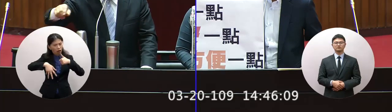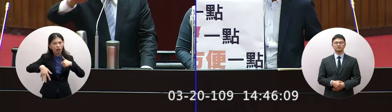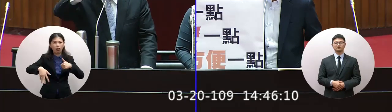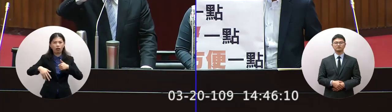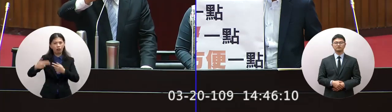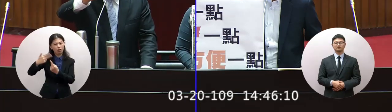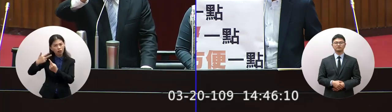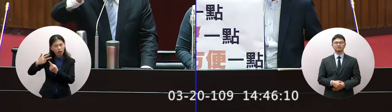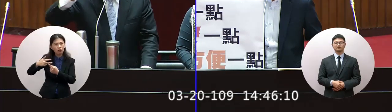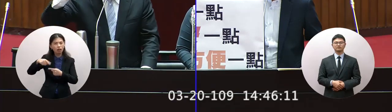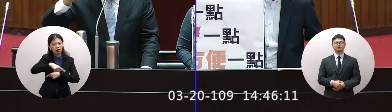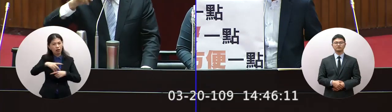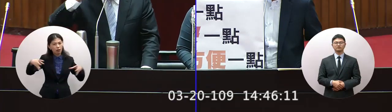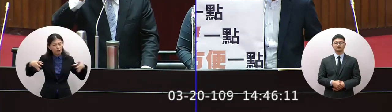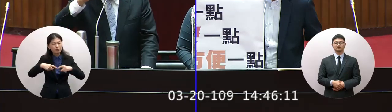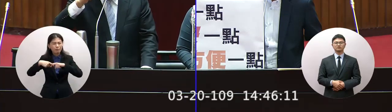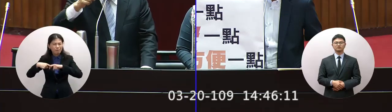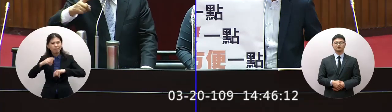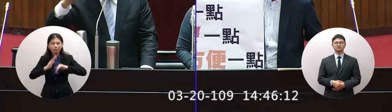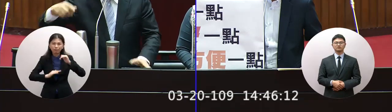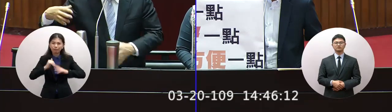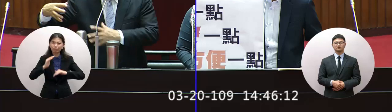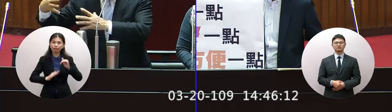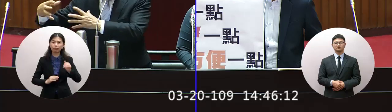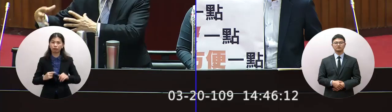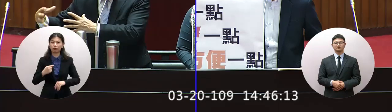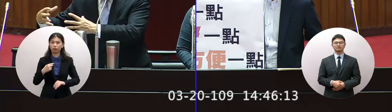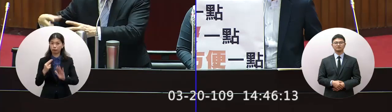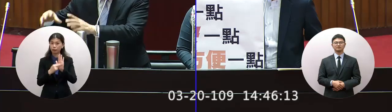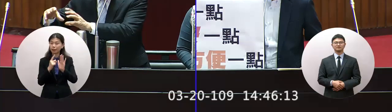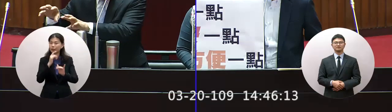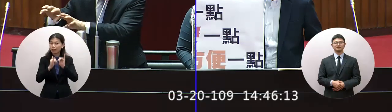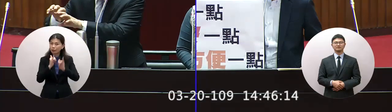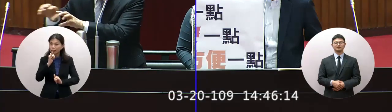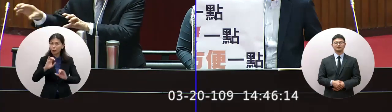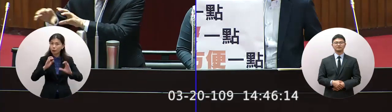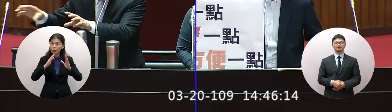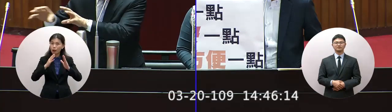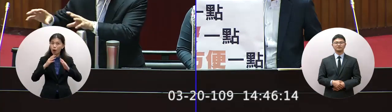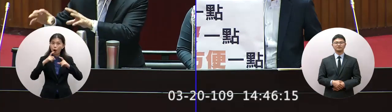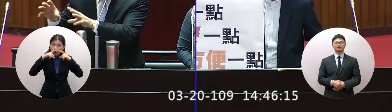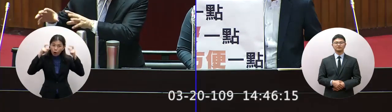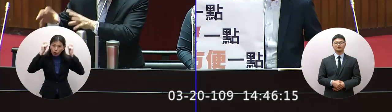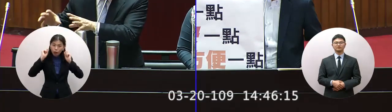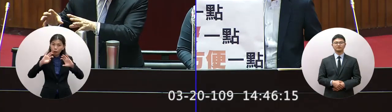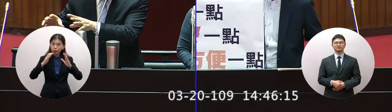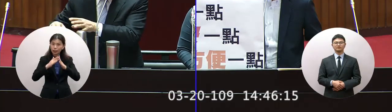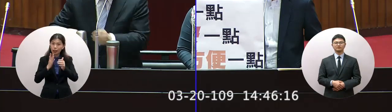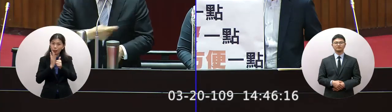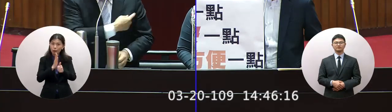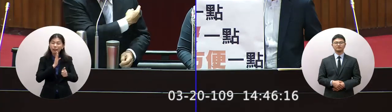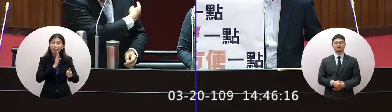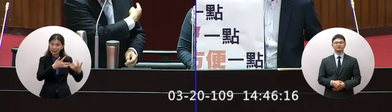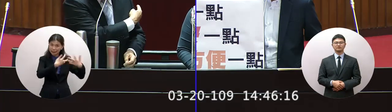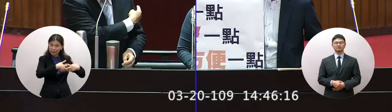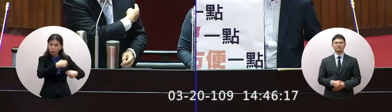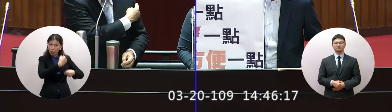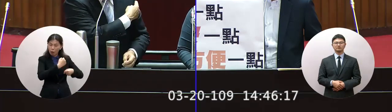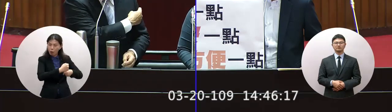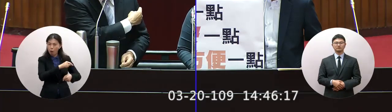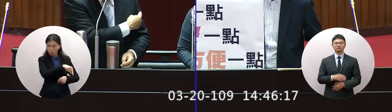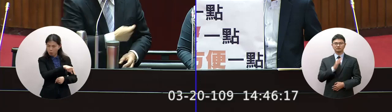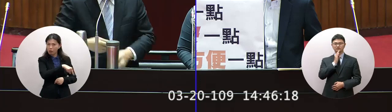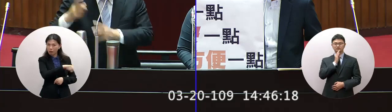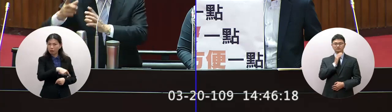商的员工。所以我讲一个故事，就口罩国家队还包括制造口罩机器的人，这也谢